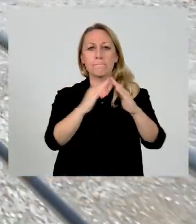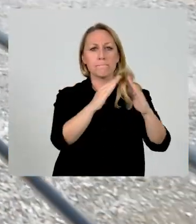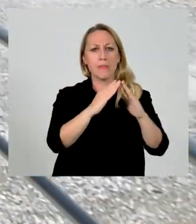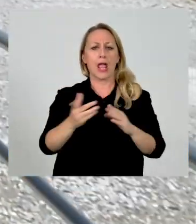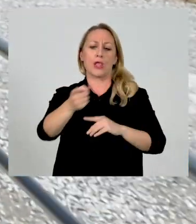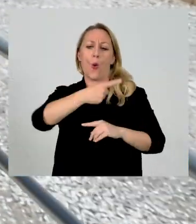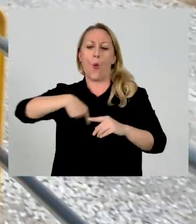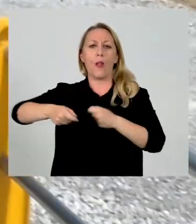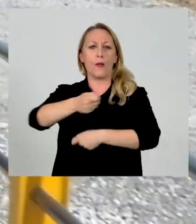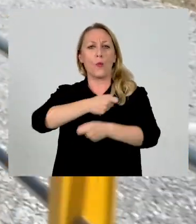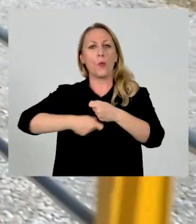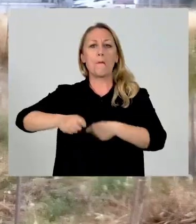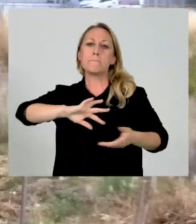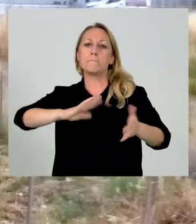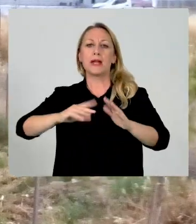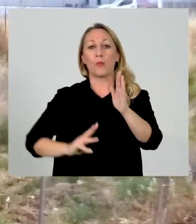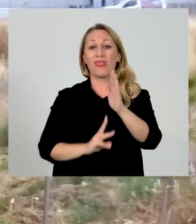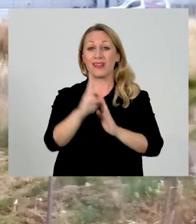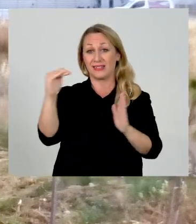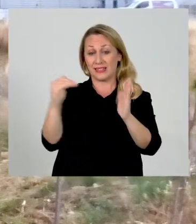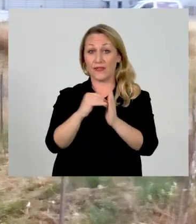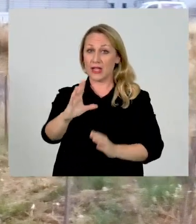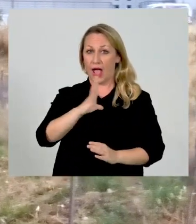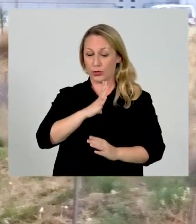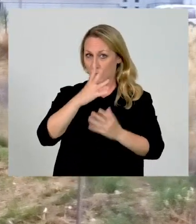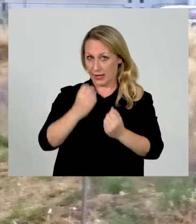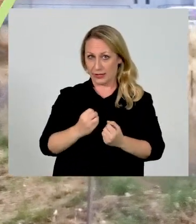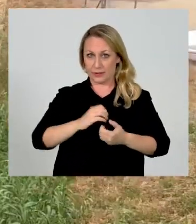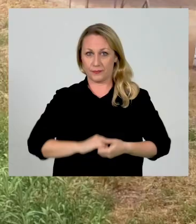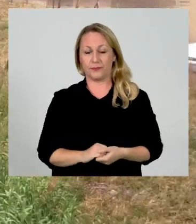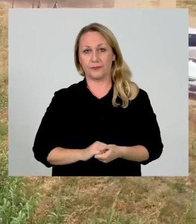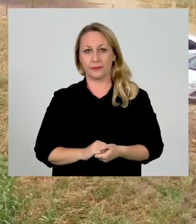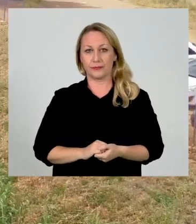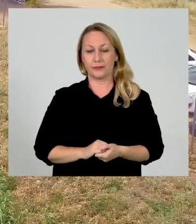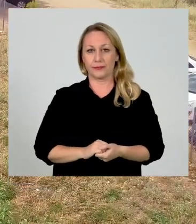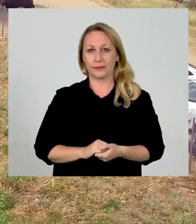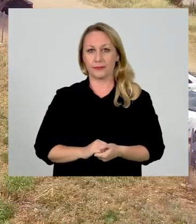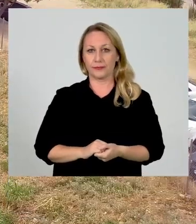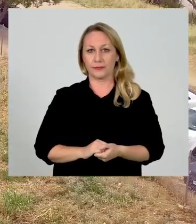περιοχή και εξυπηρετείται από το έργο αυτό είναι περίπου 13.000 κάτοικοι.